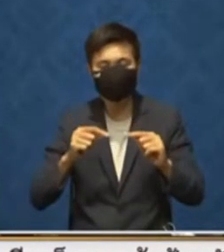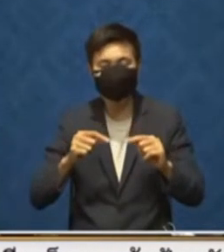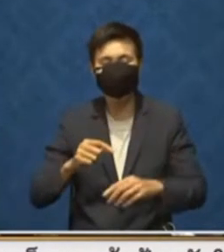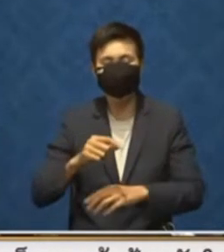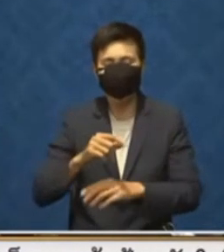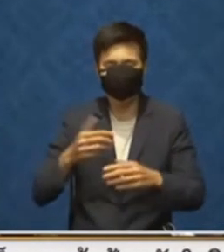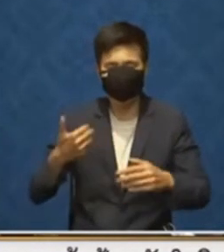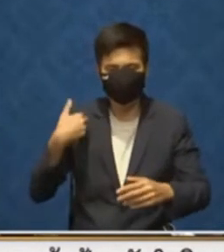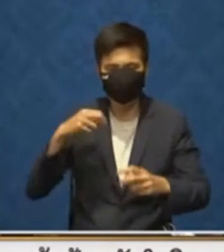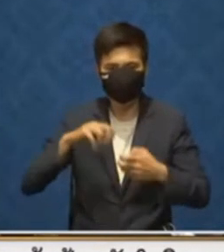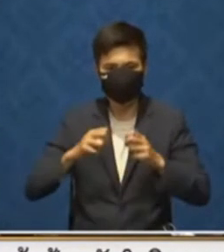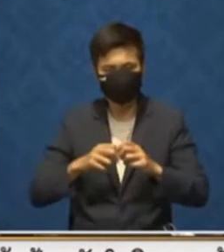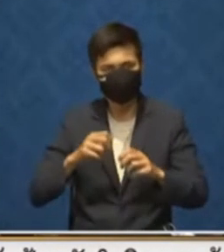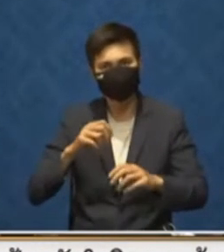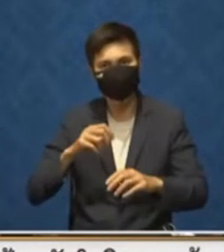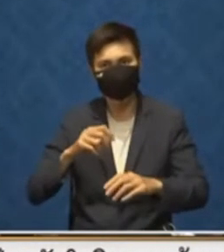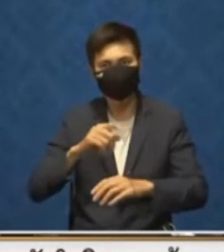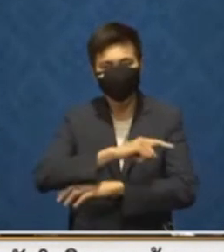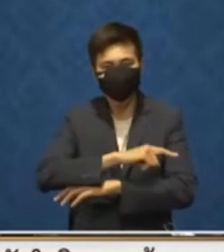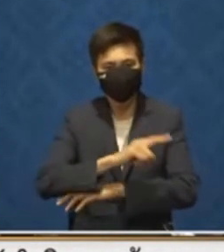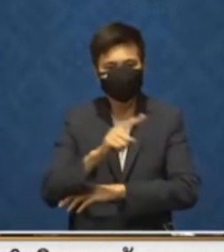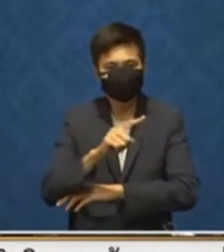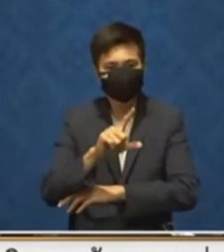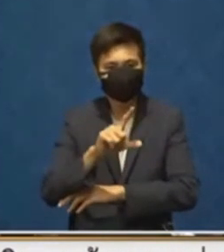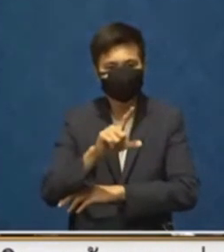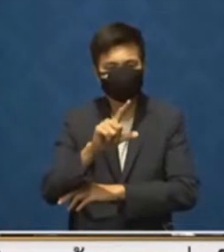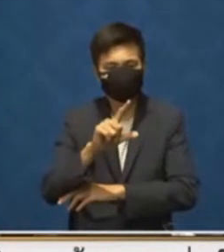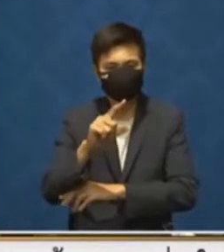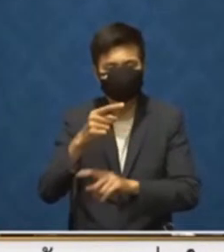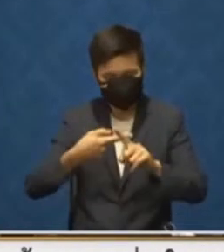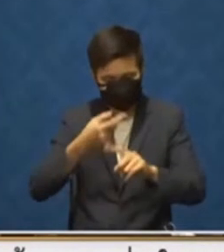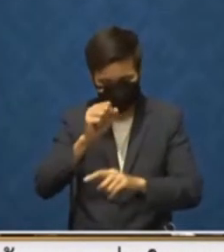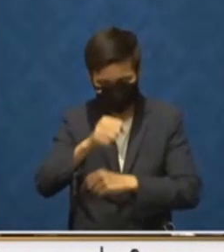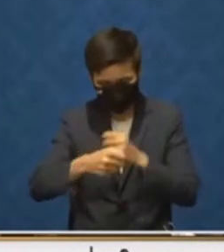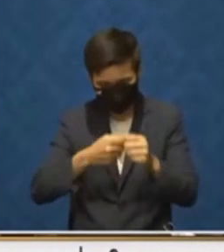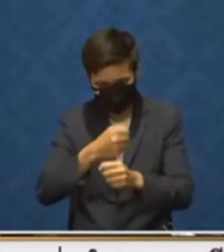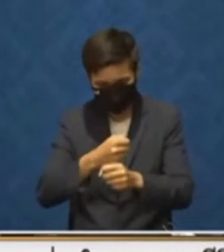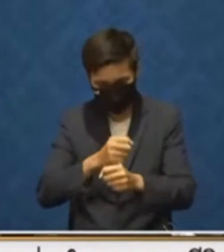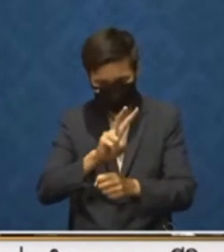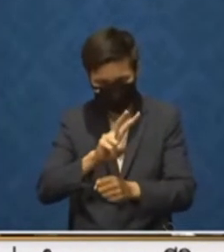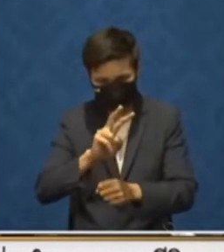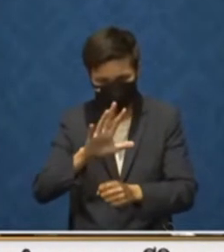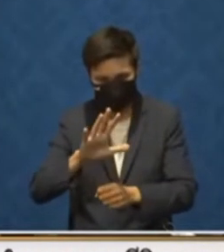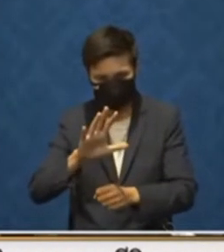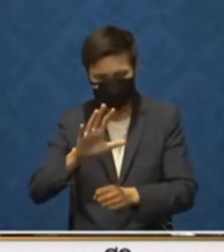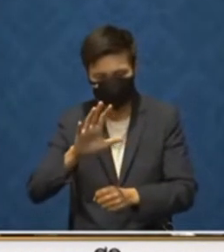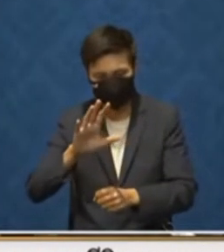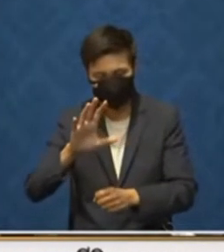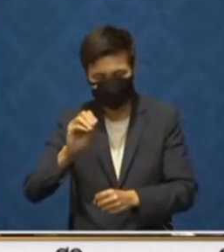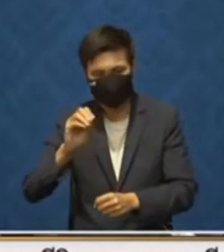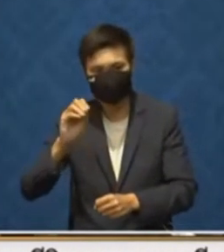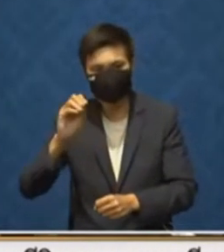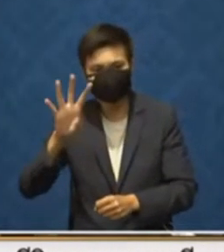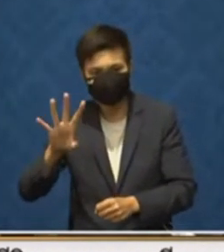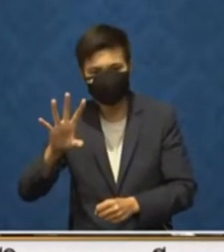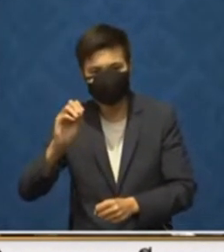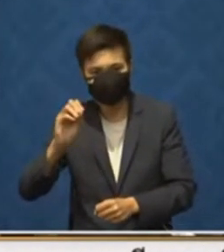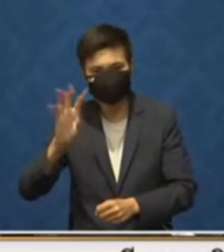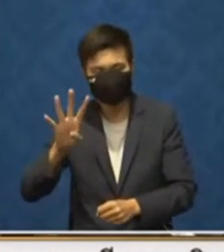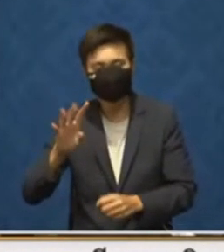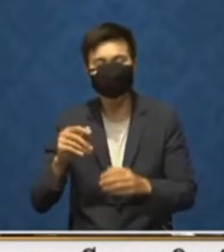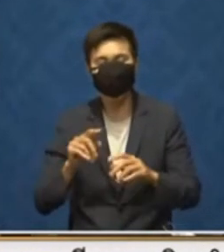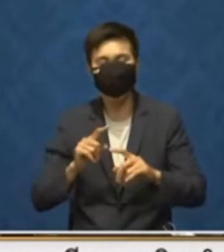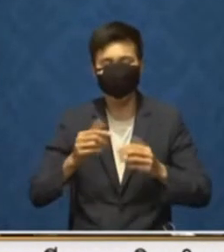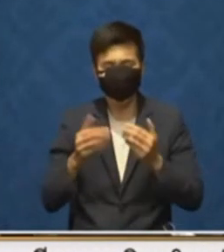ตุลาคมตามที่ผมเป็นการบริการกันต่างประเทศได้ไปทำเอกสารขึ้นแต่ปีนี้คดี